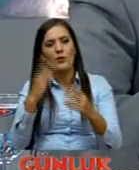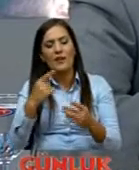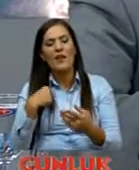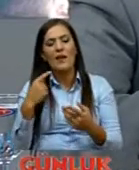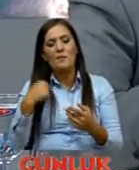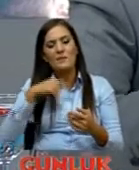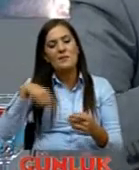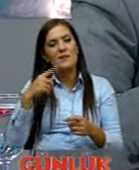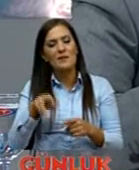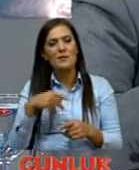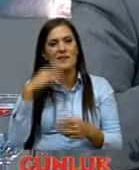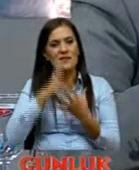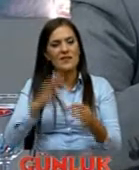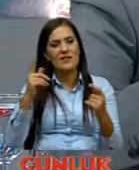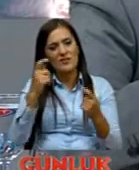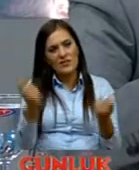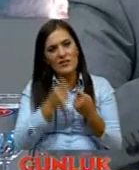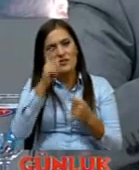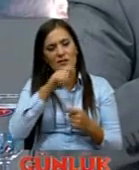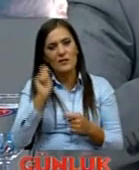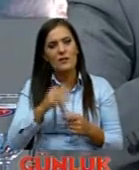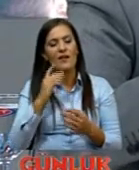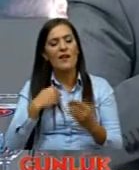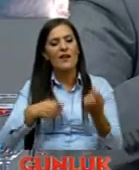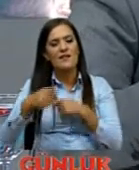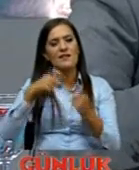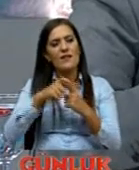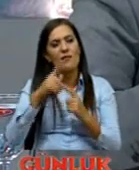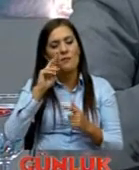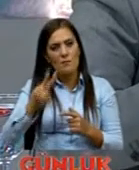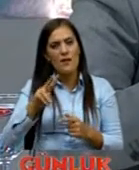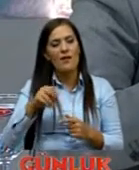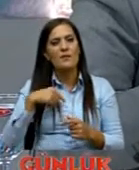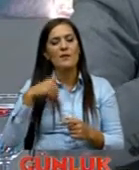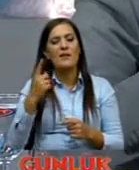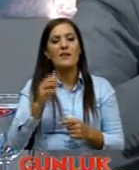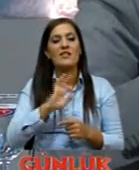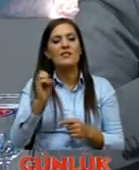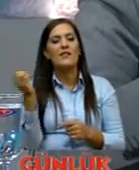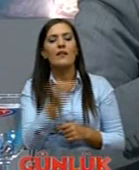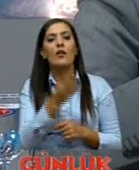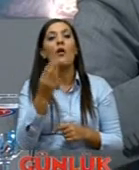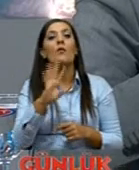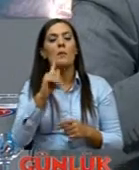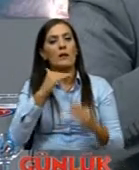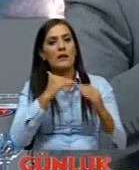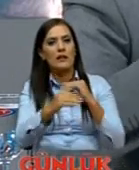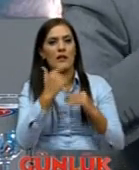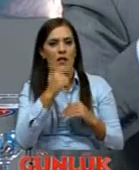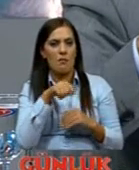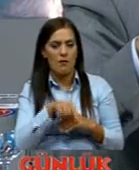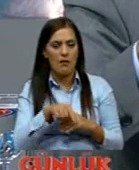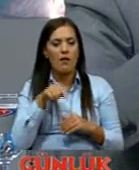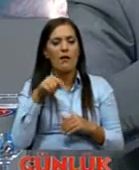çalıştıran esnaflara baktığımızda bu hiç yatsınmayacak bir kitleye hitap ediyoruz. Doğru.